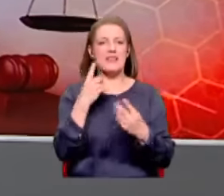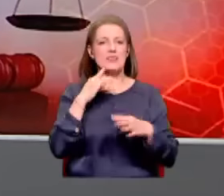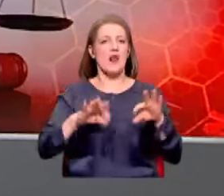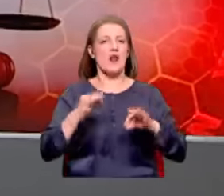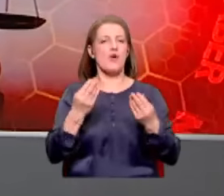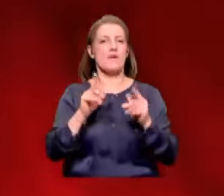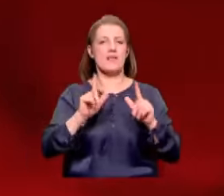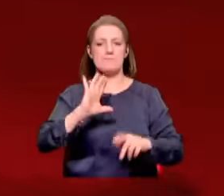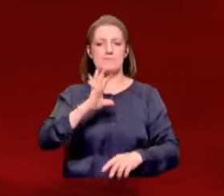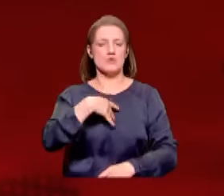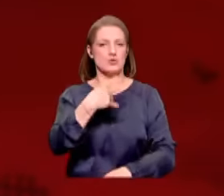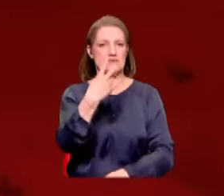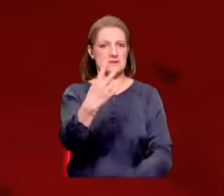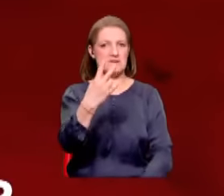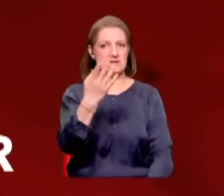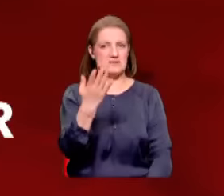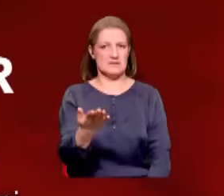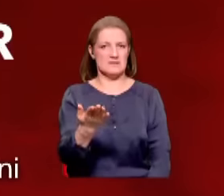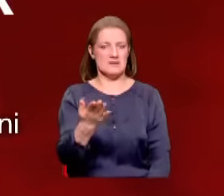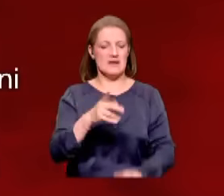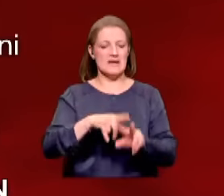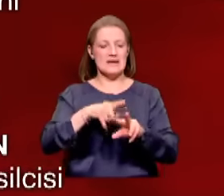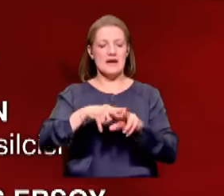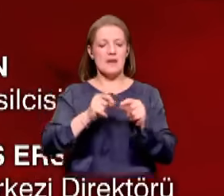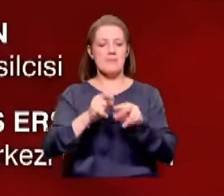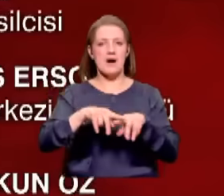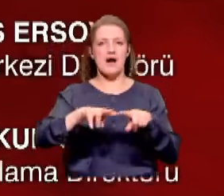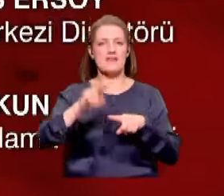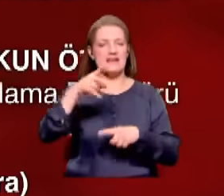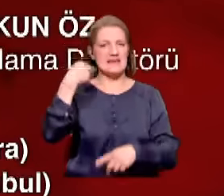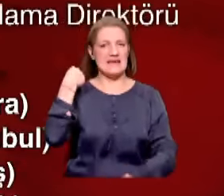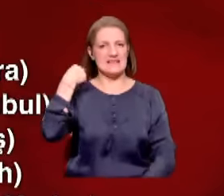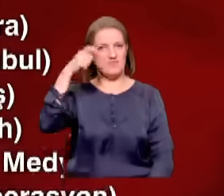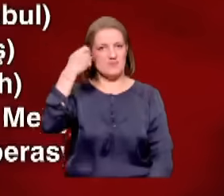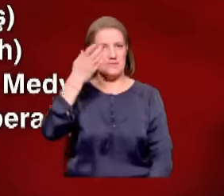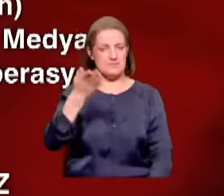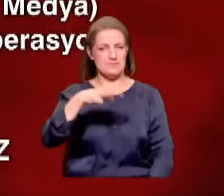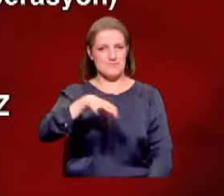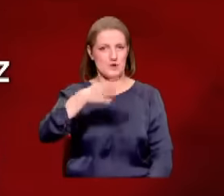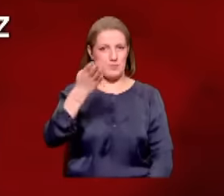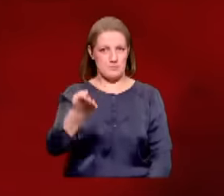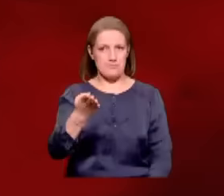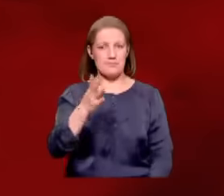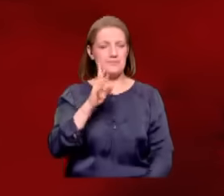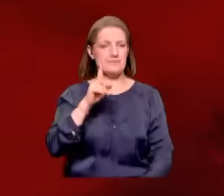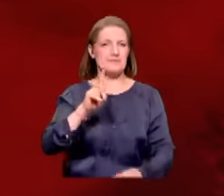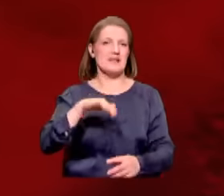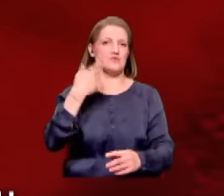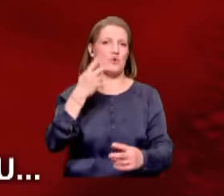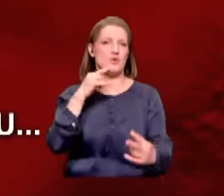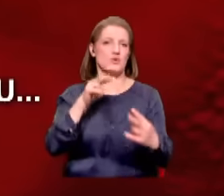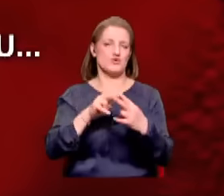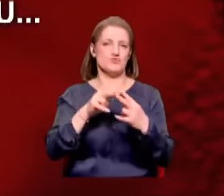değerlendirilmesi gerekir. Patron sizsiniz. Yabani yeni bölümüyle bizden sonra karşınızda görüşmek üzere.